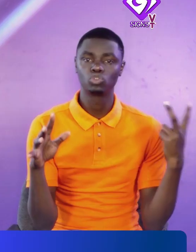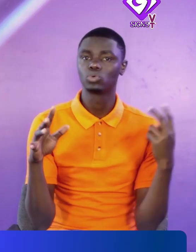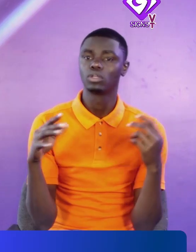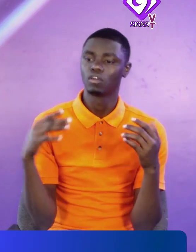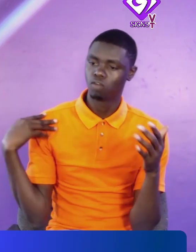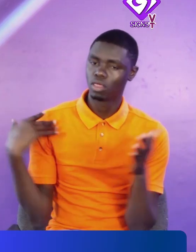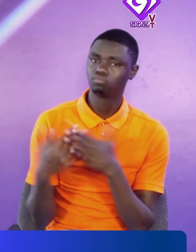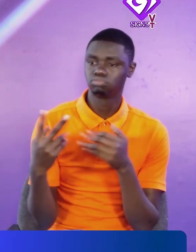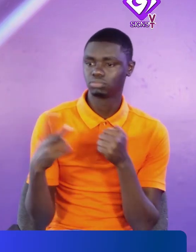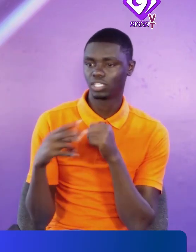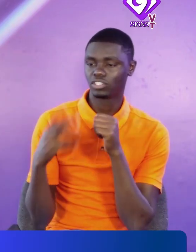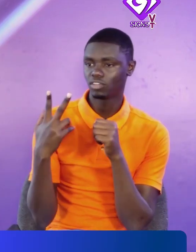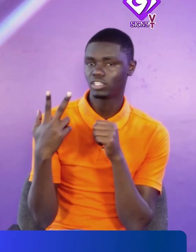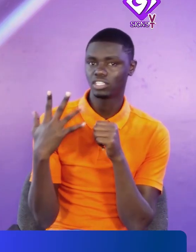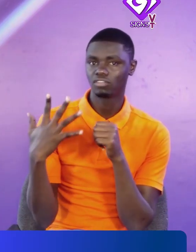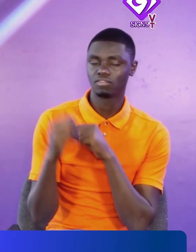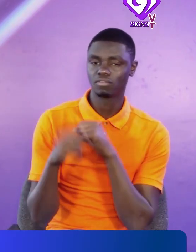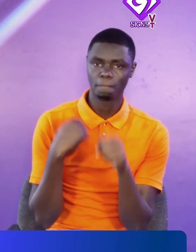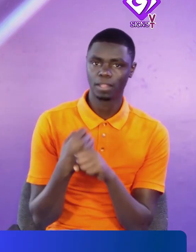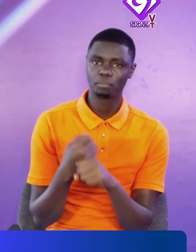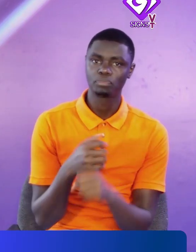Sasa Xavi Alonso amejiredeem juu